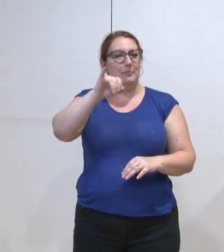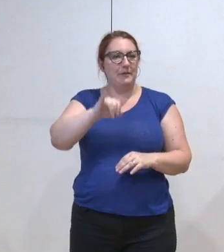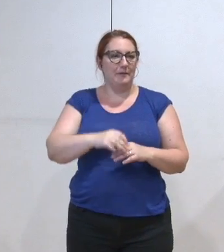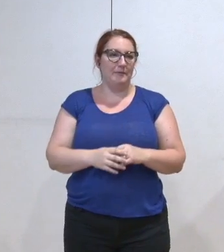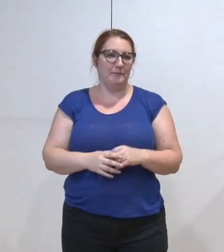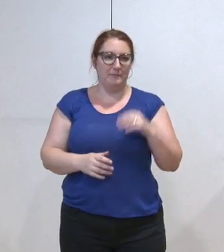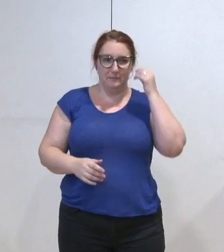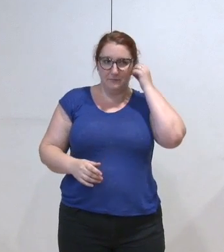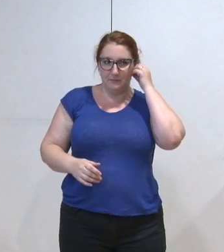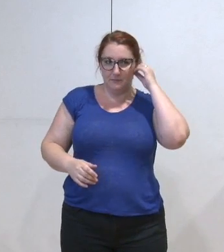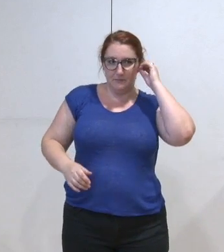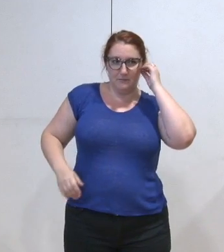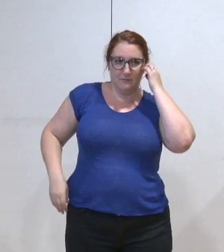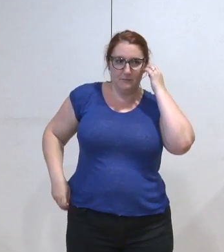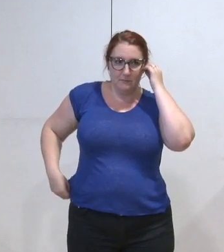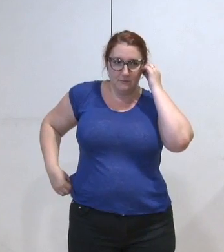oui